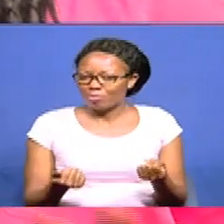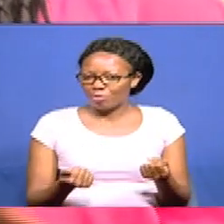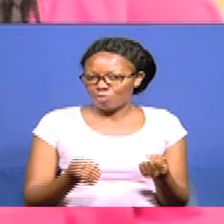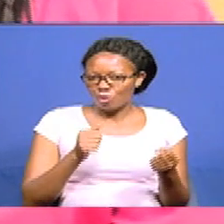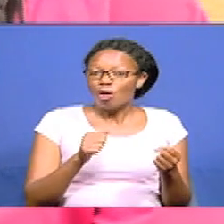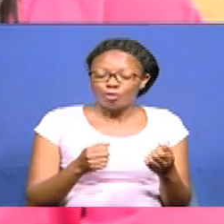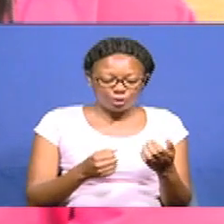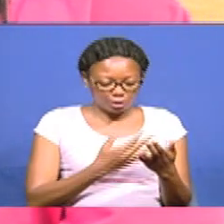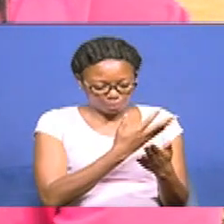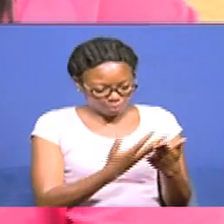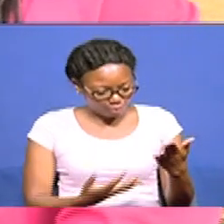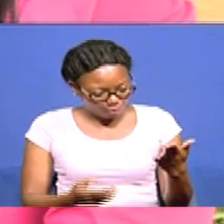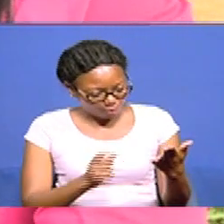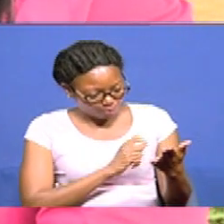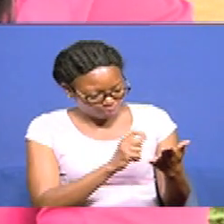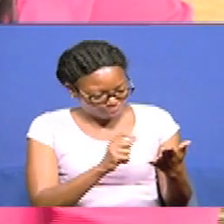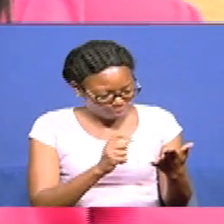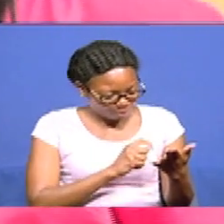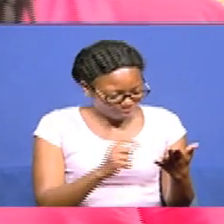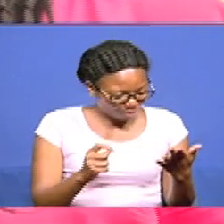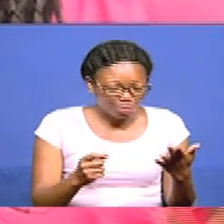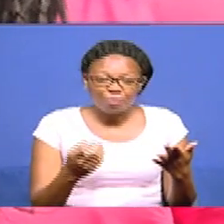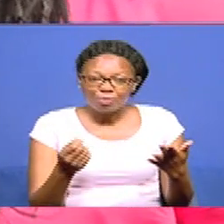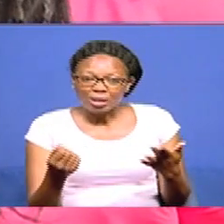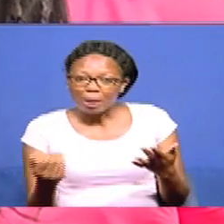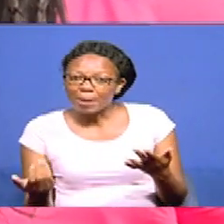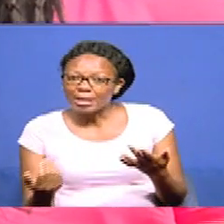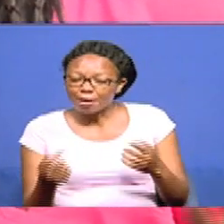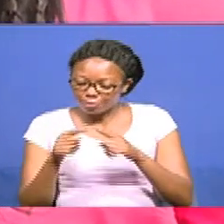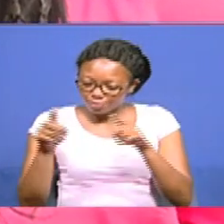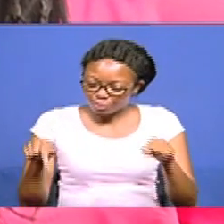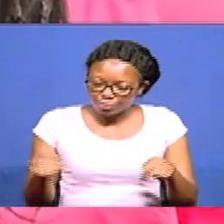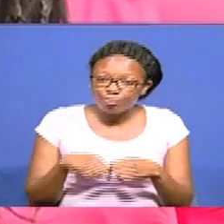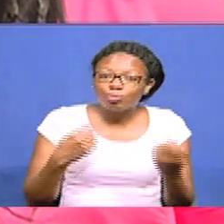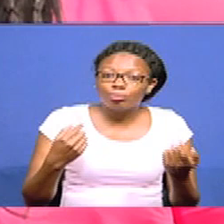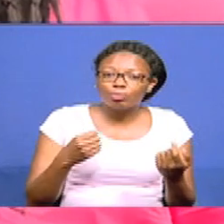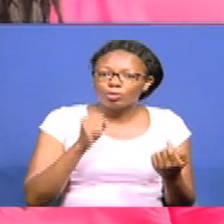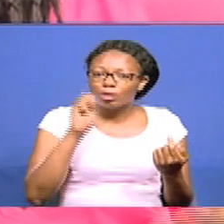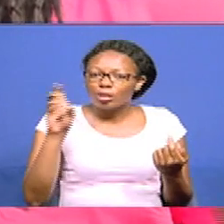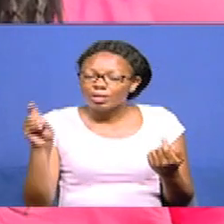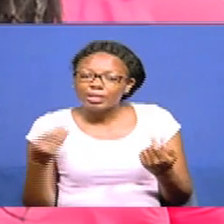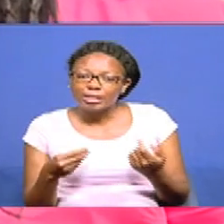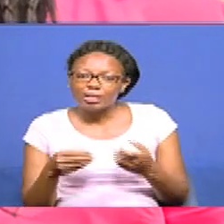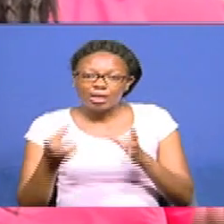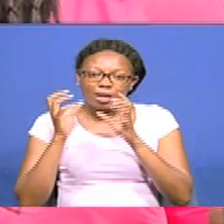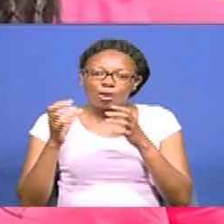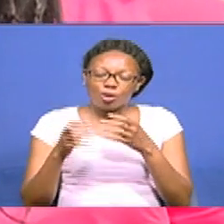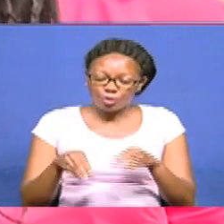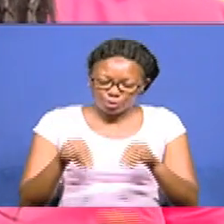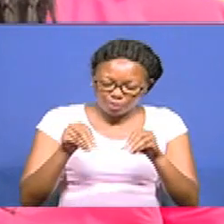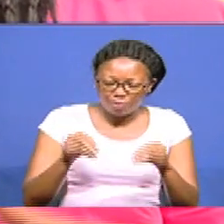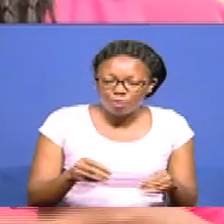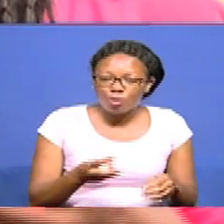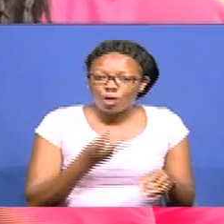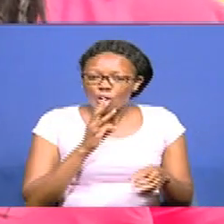kama ndio uweke hii mmea. Kuna unanunua tray, unanunua media, uko na maji, uko na